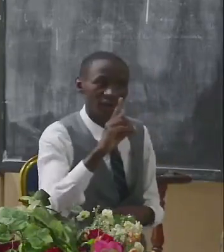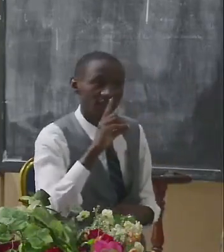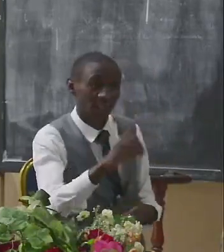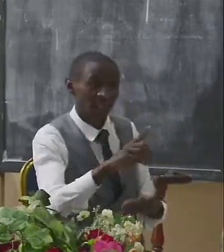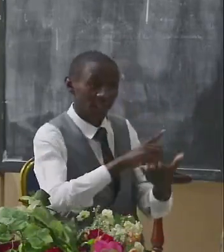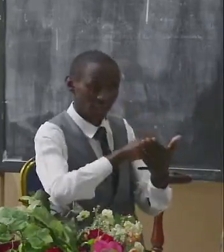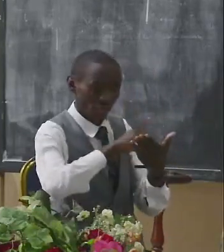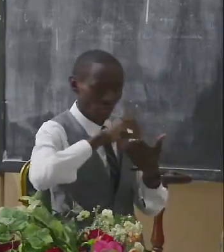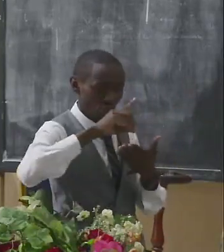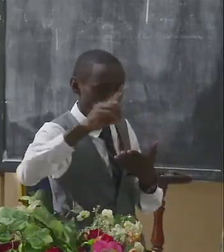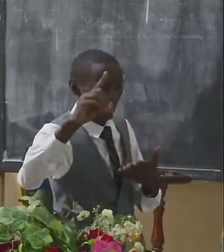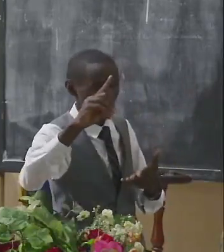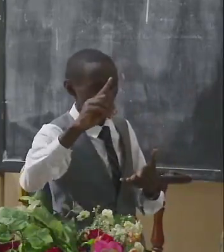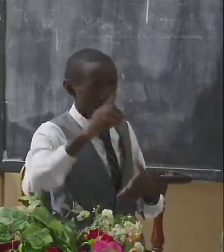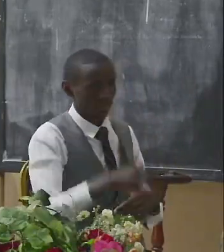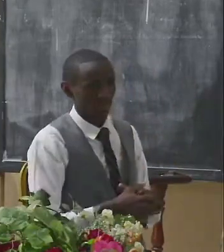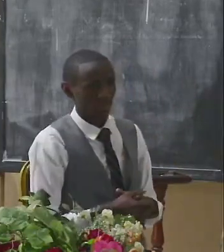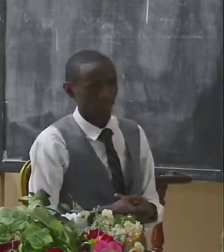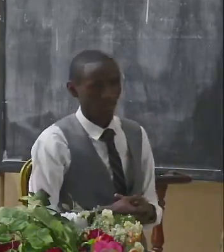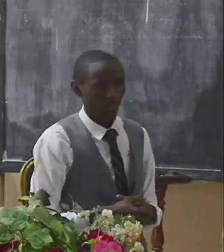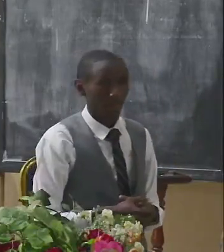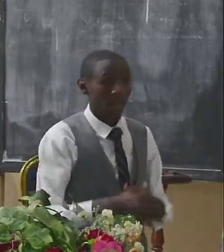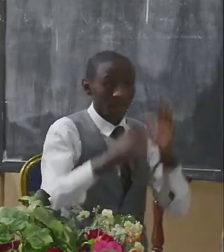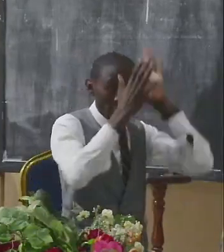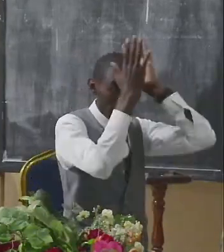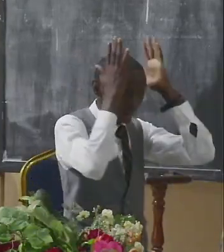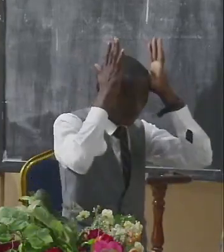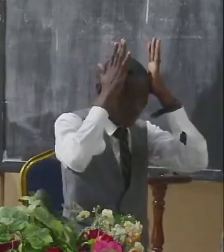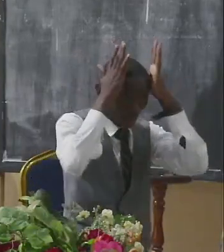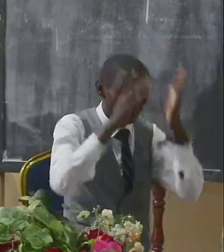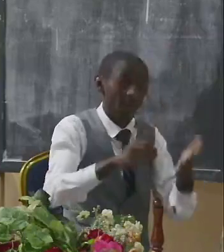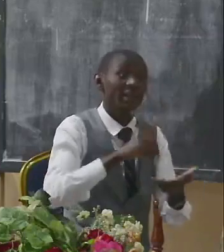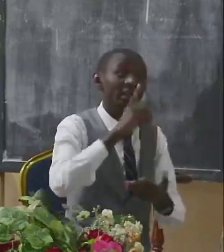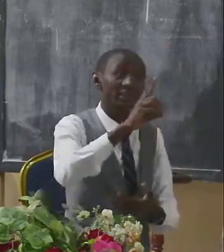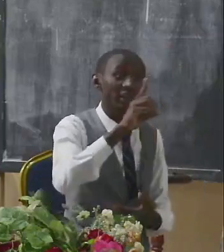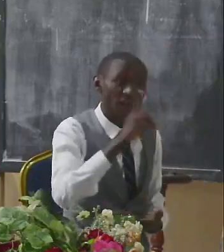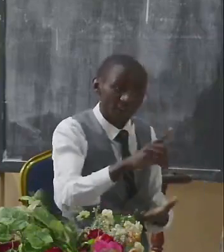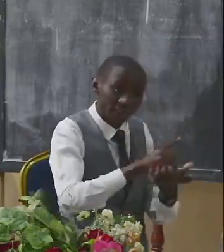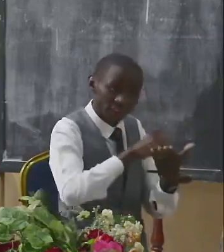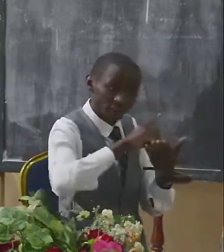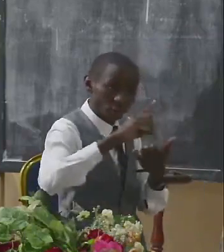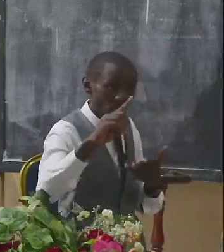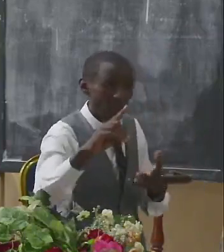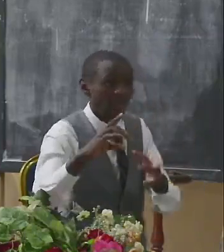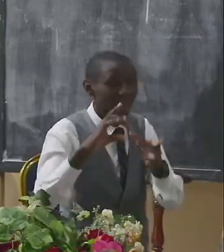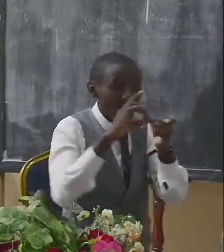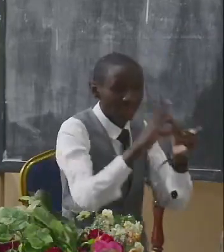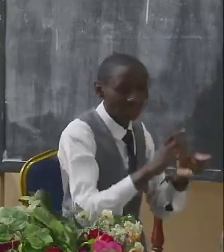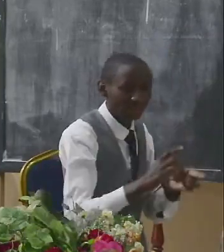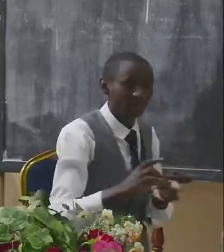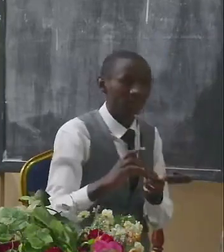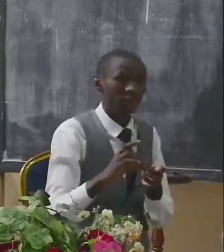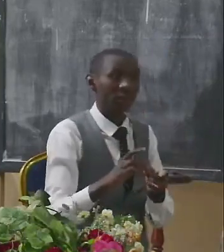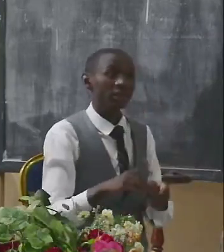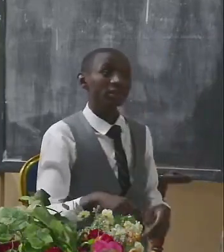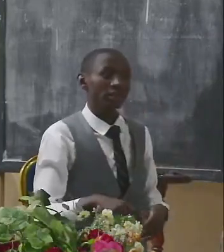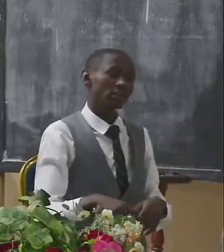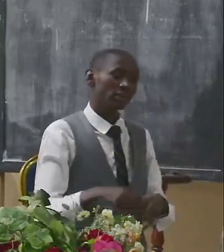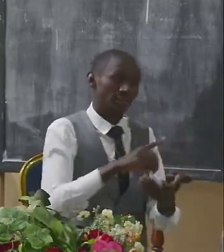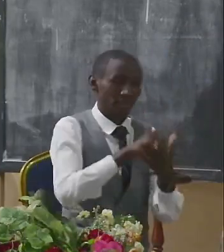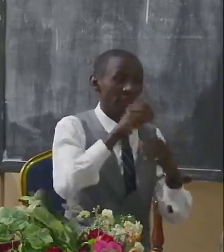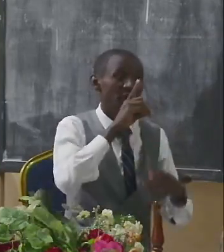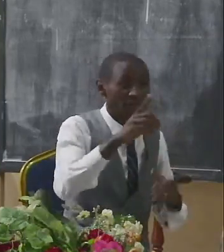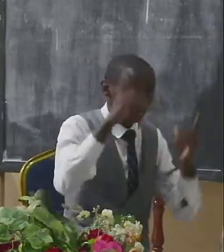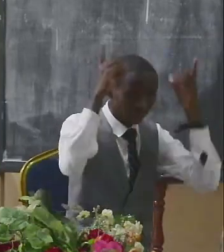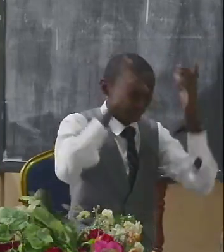les droits. Anatetea haki. Il est en train de défendre les droits de l'union civile des personnes homosexuelles. Iko